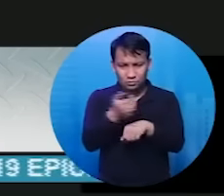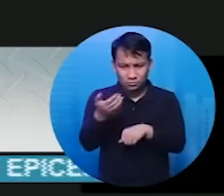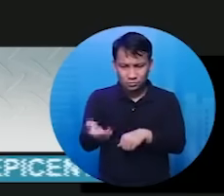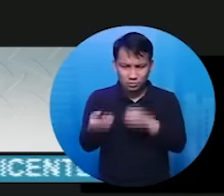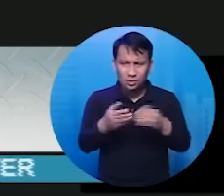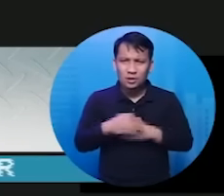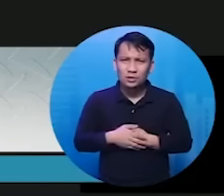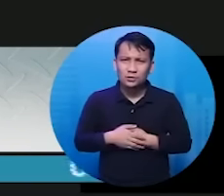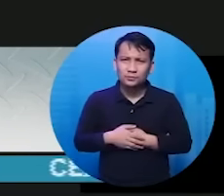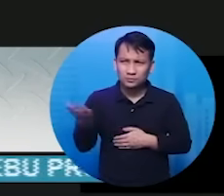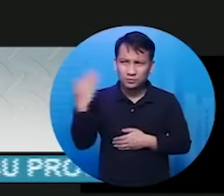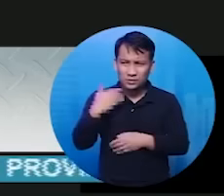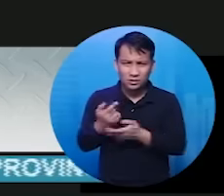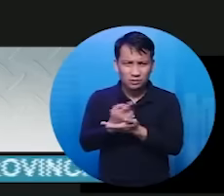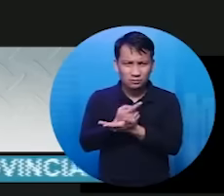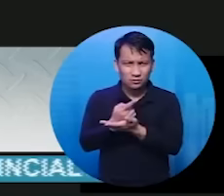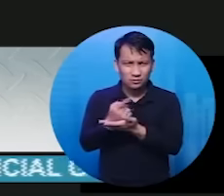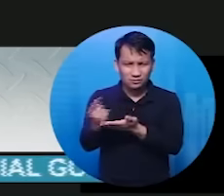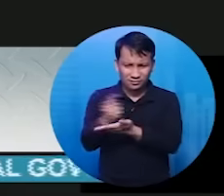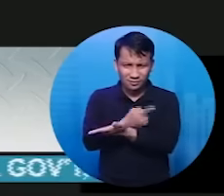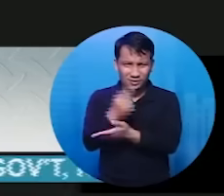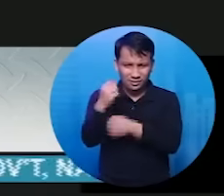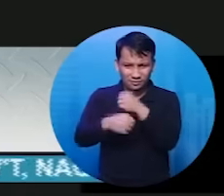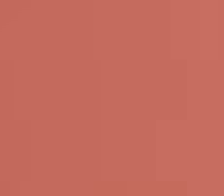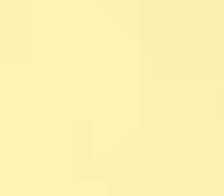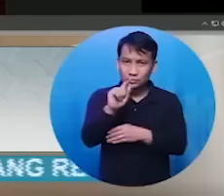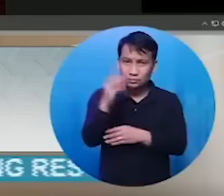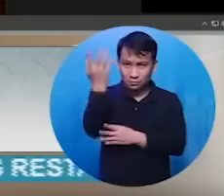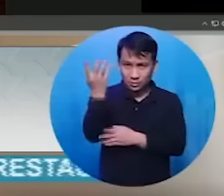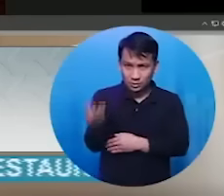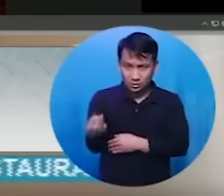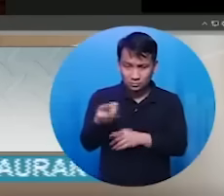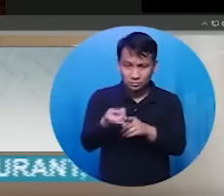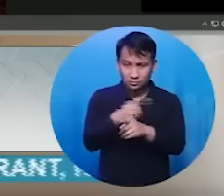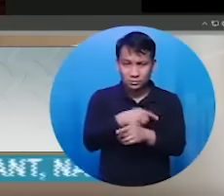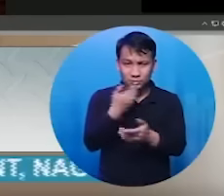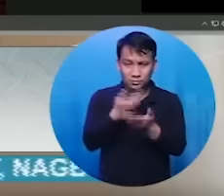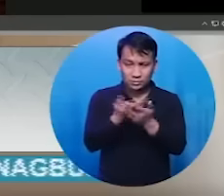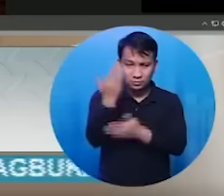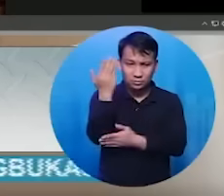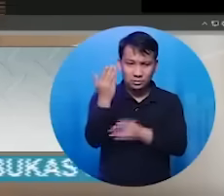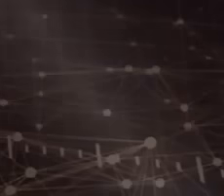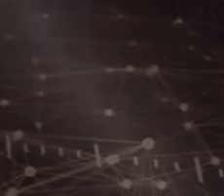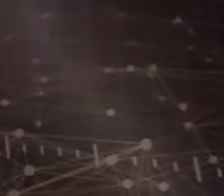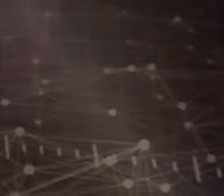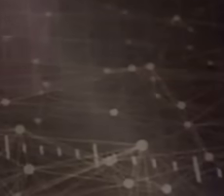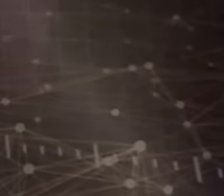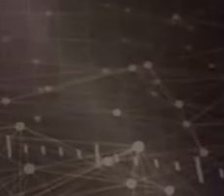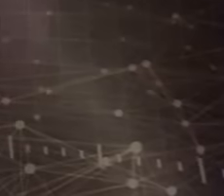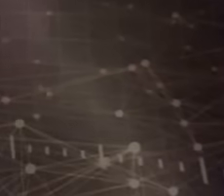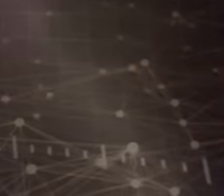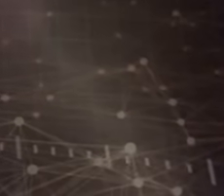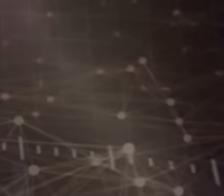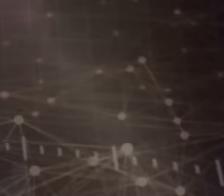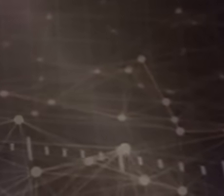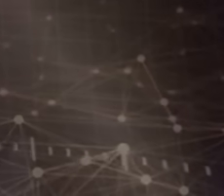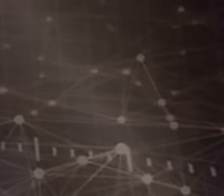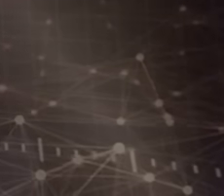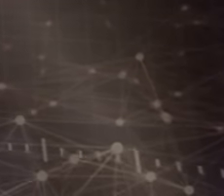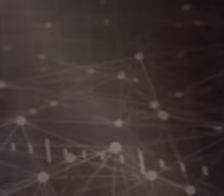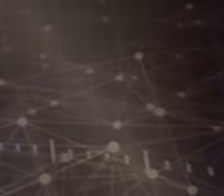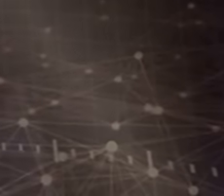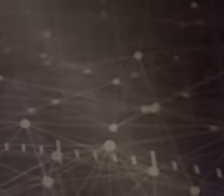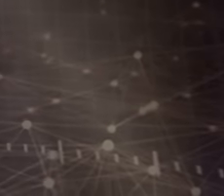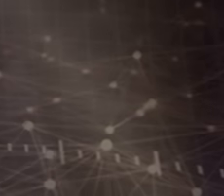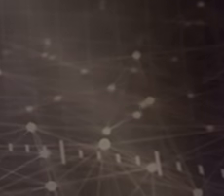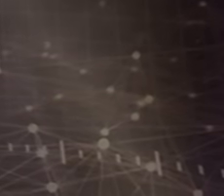ako naka-uwi. Nitong last year po ng September. Magandang umaga po sa inyo, Kap. Boss, magandang umaga po.